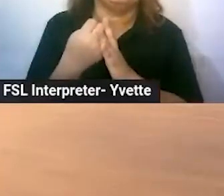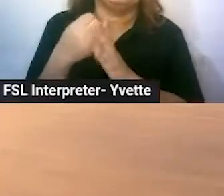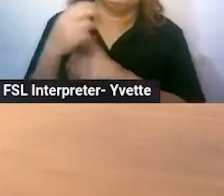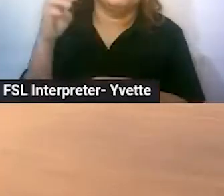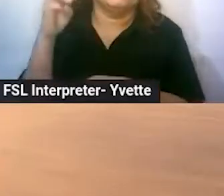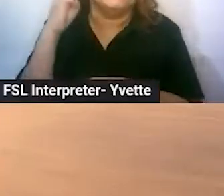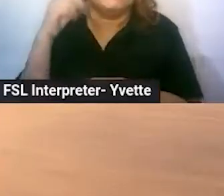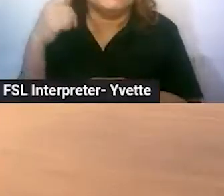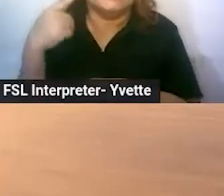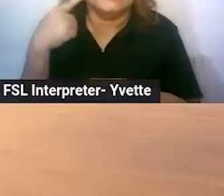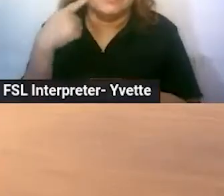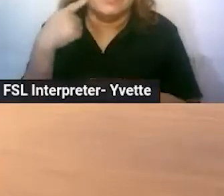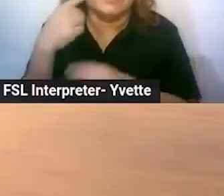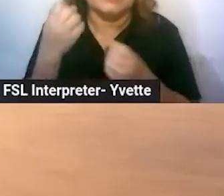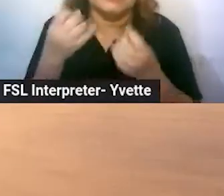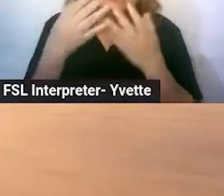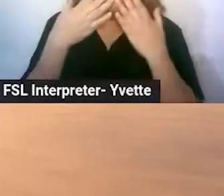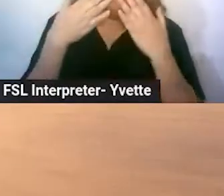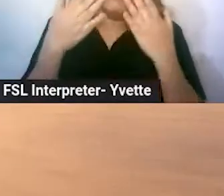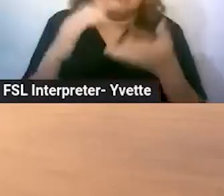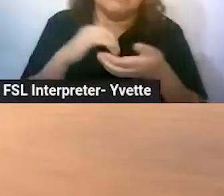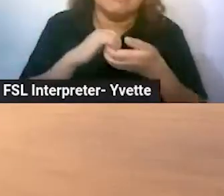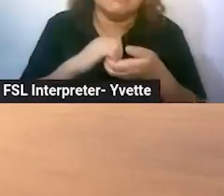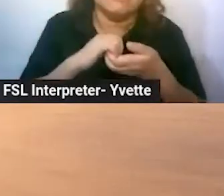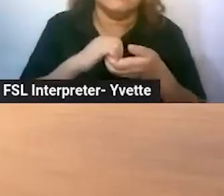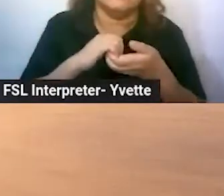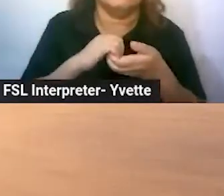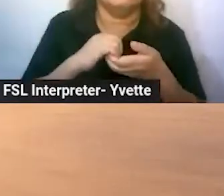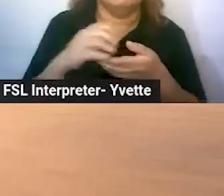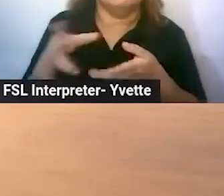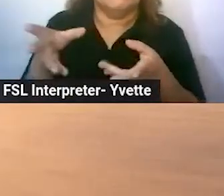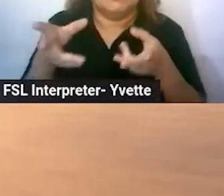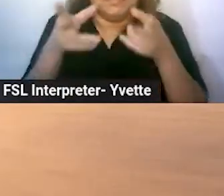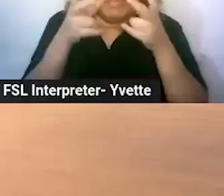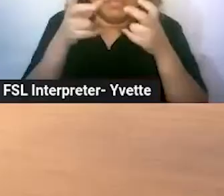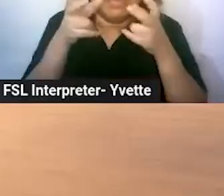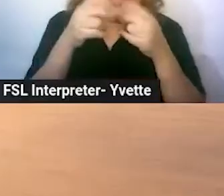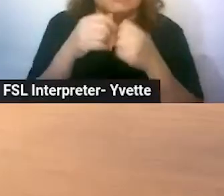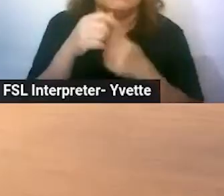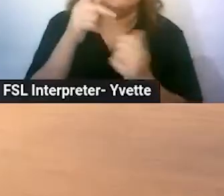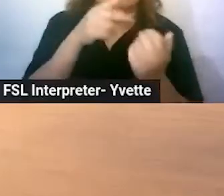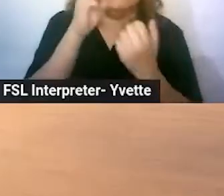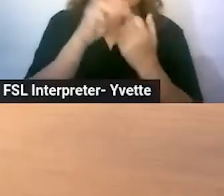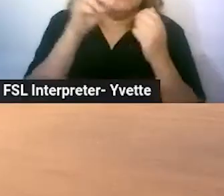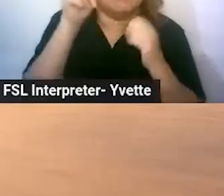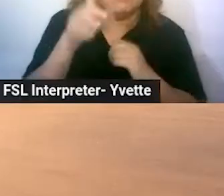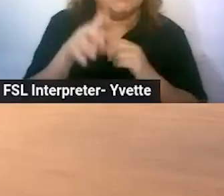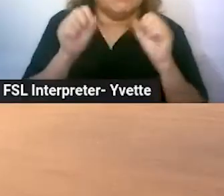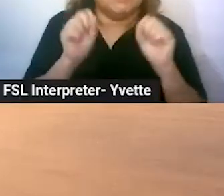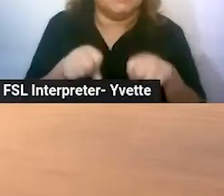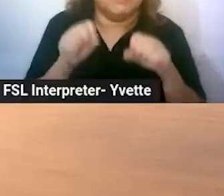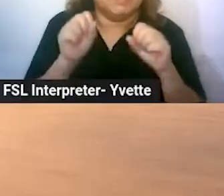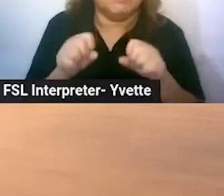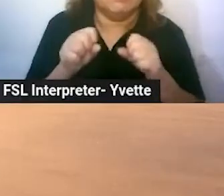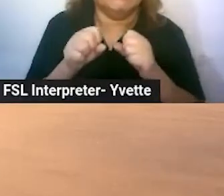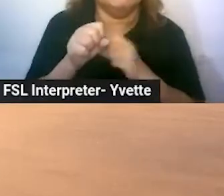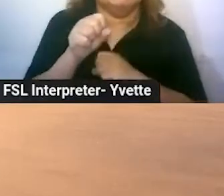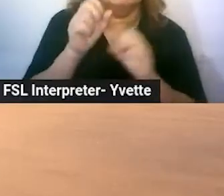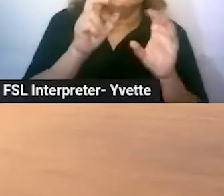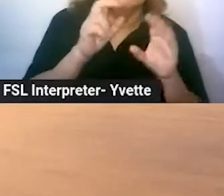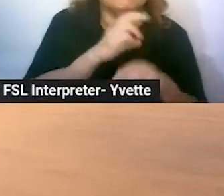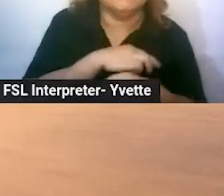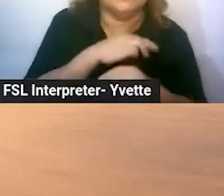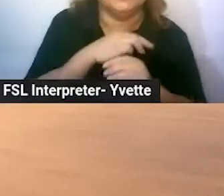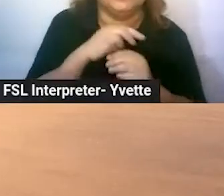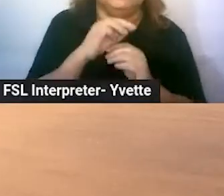maraming salamat, mga kaagapay, sa pakikinig. Ito po ang programang God is Able sa Vision PWD. Ako po si